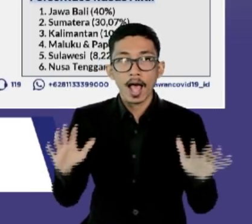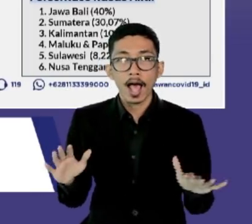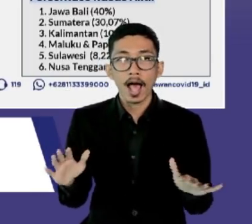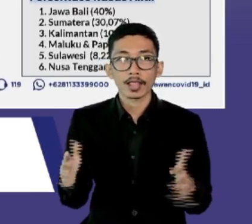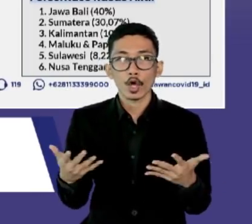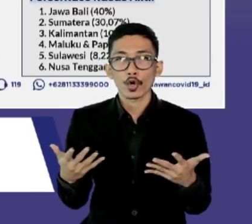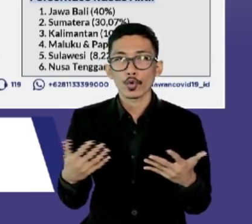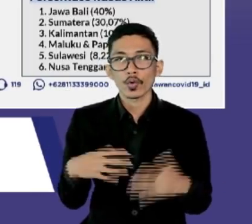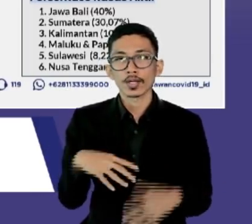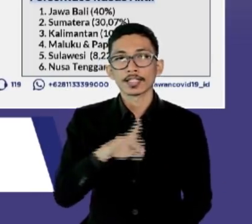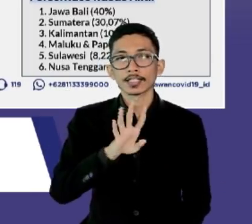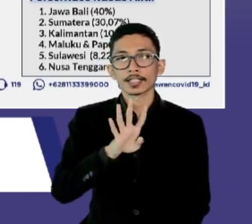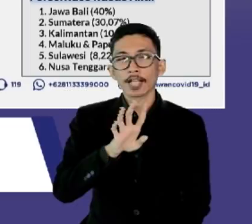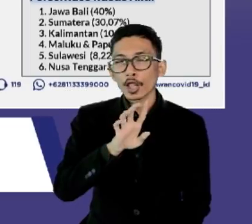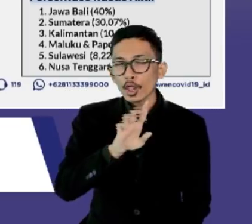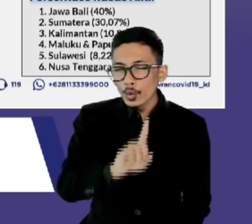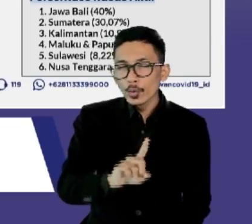menyumbangkan